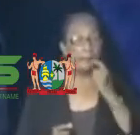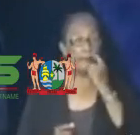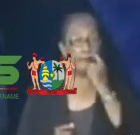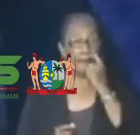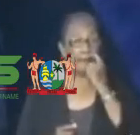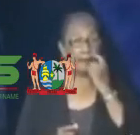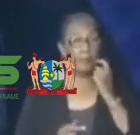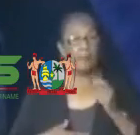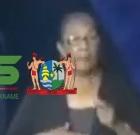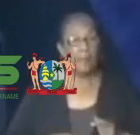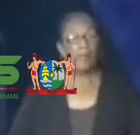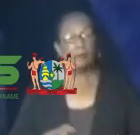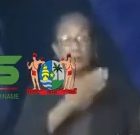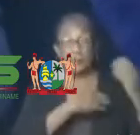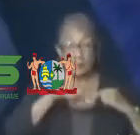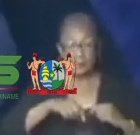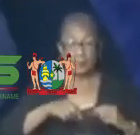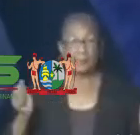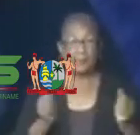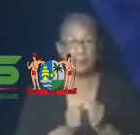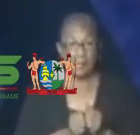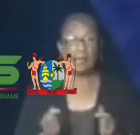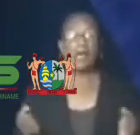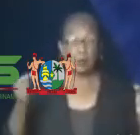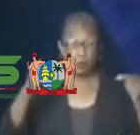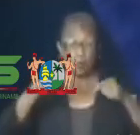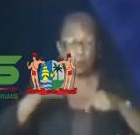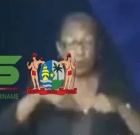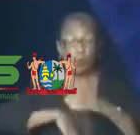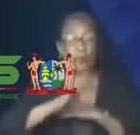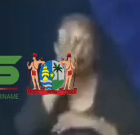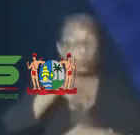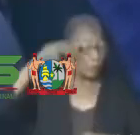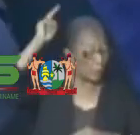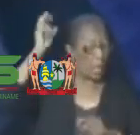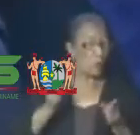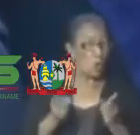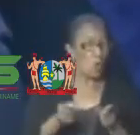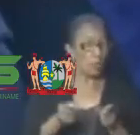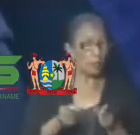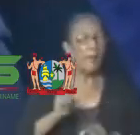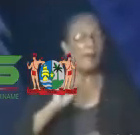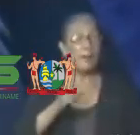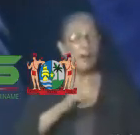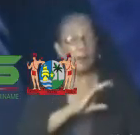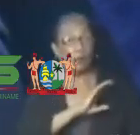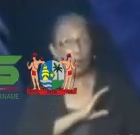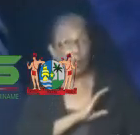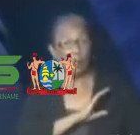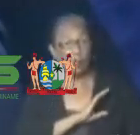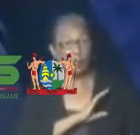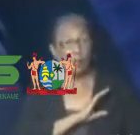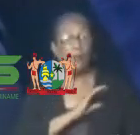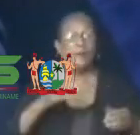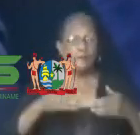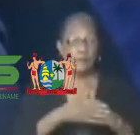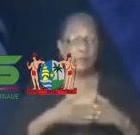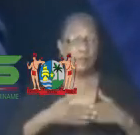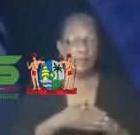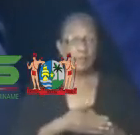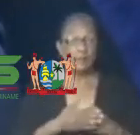die heeft al eerder dit jaar een kort bezoek gebracht aan Suriname. Daarnaast zal er ook in de marges van de vergadering ook